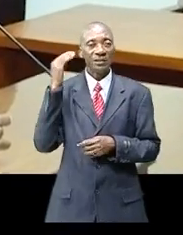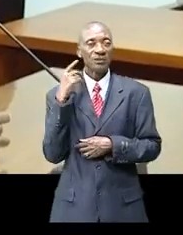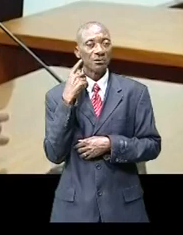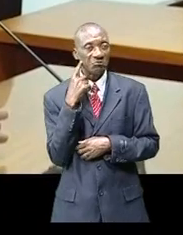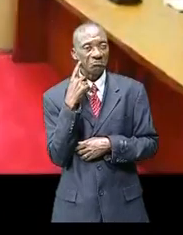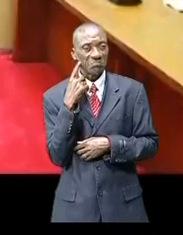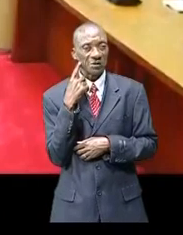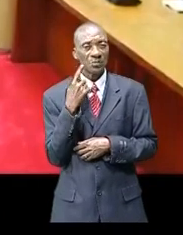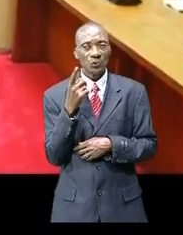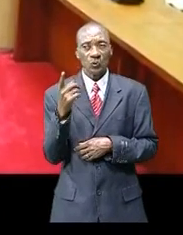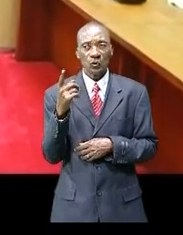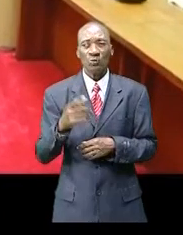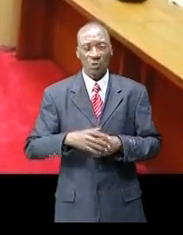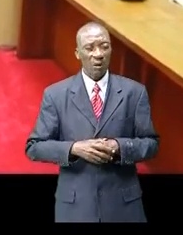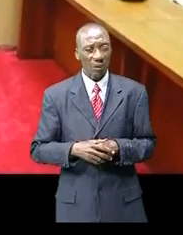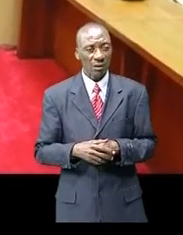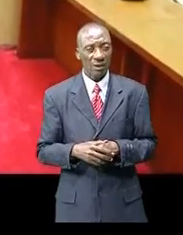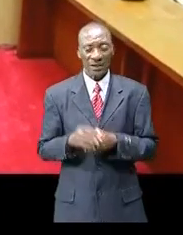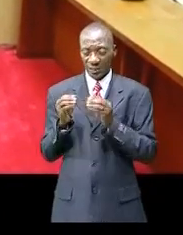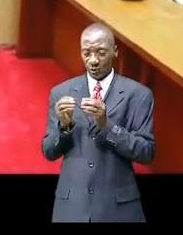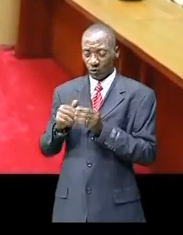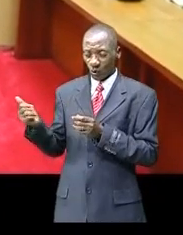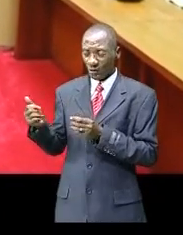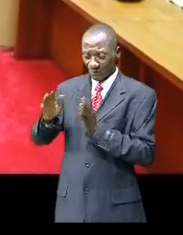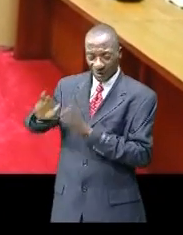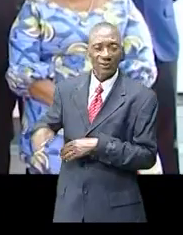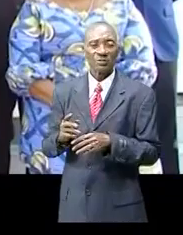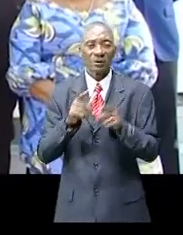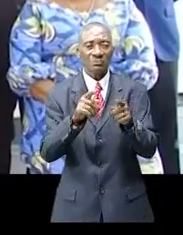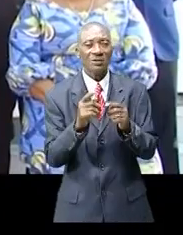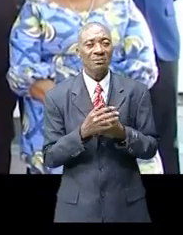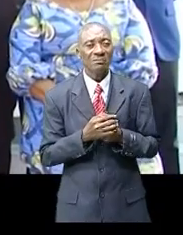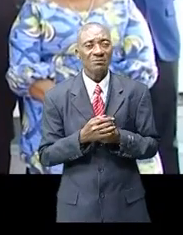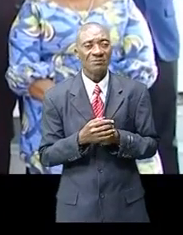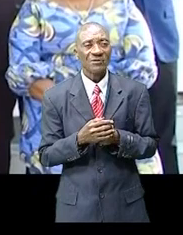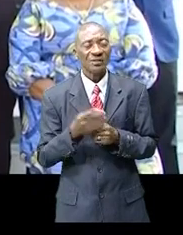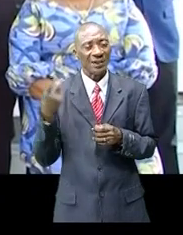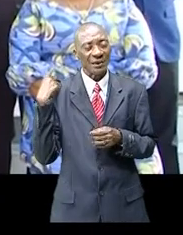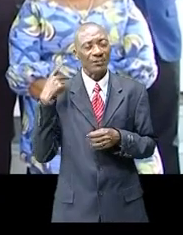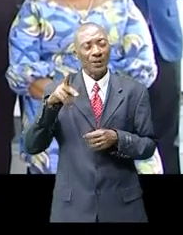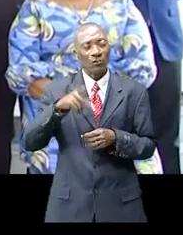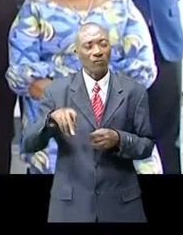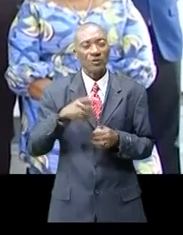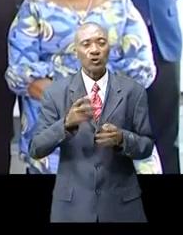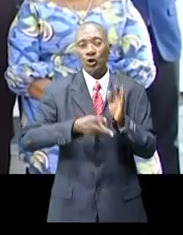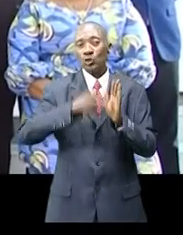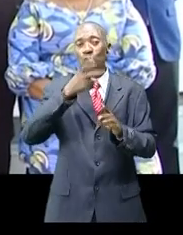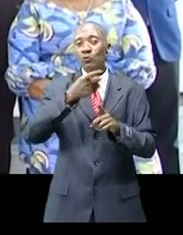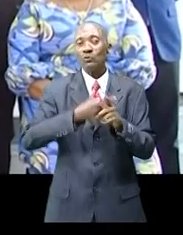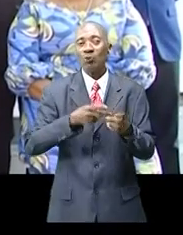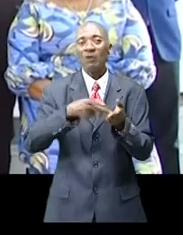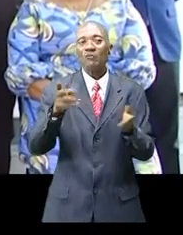bousculé son agenda pour écouter les représentants du peuple. Les députés provinciaux acquisent aujourd'hui un retard de 12 mois